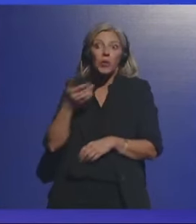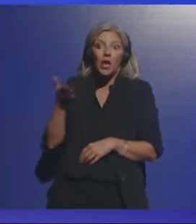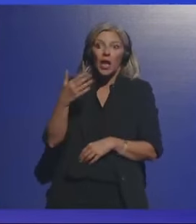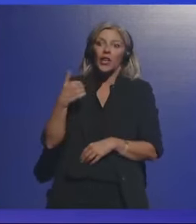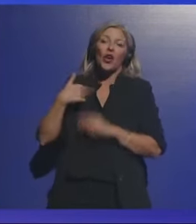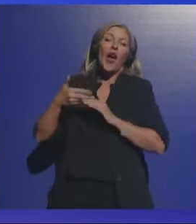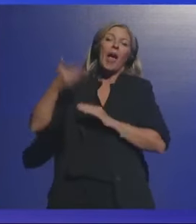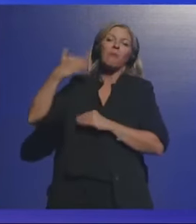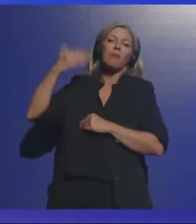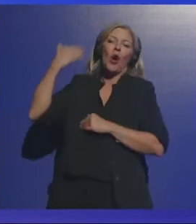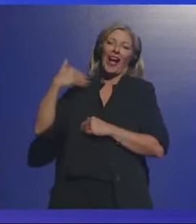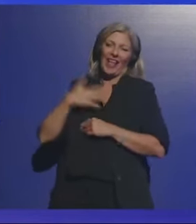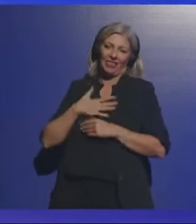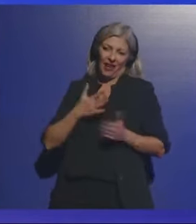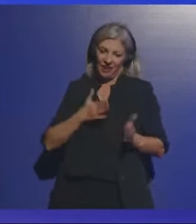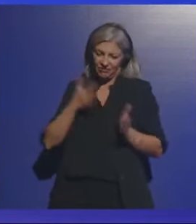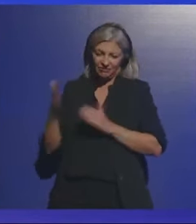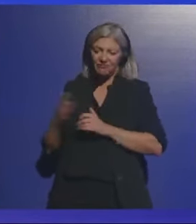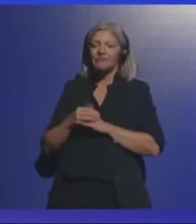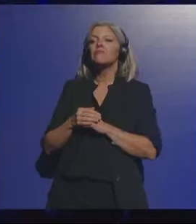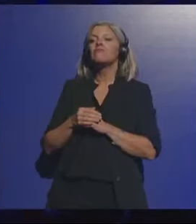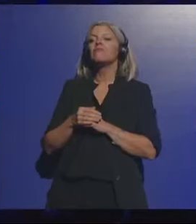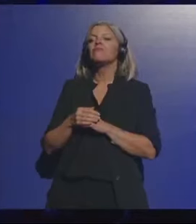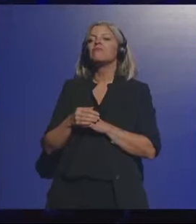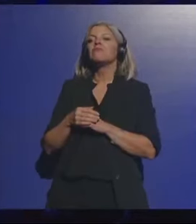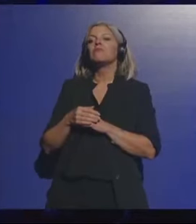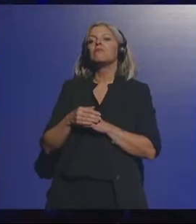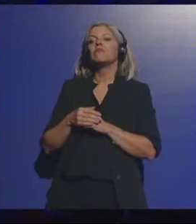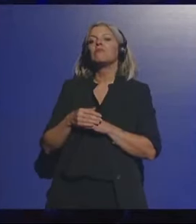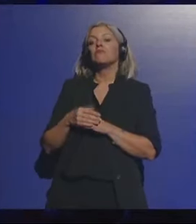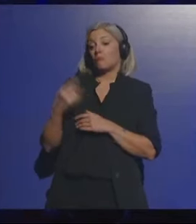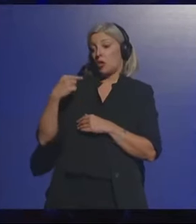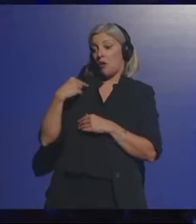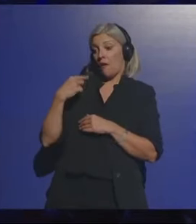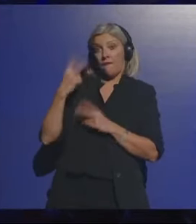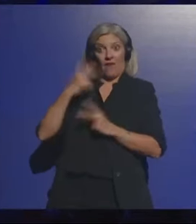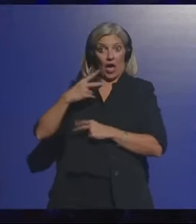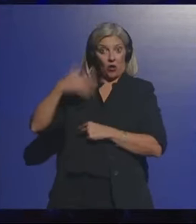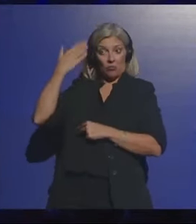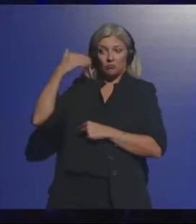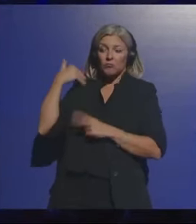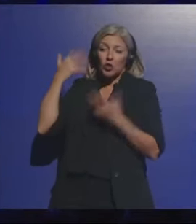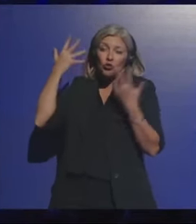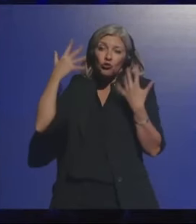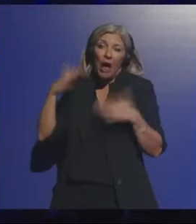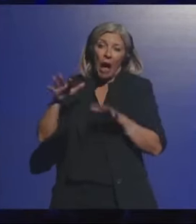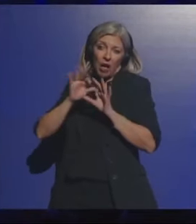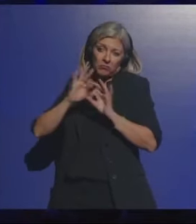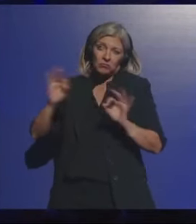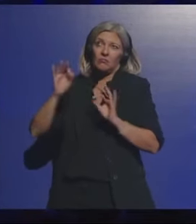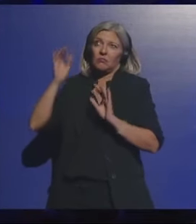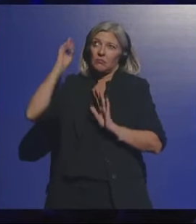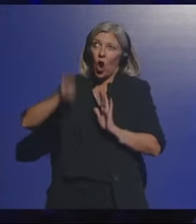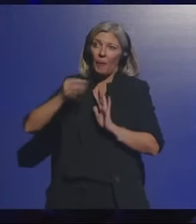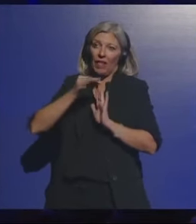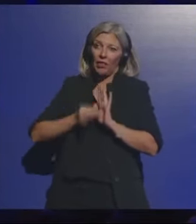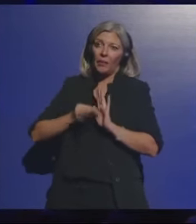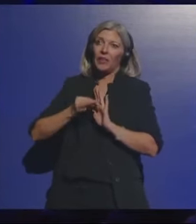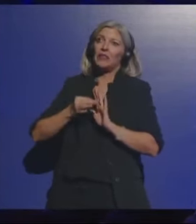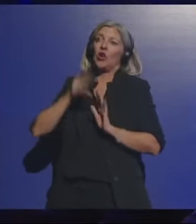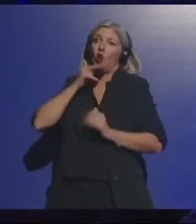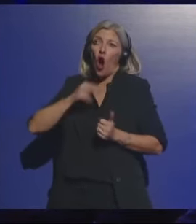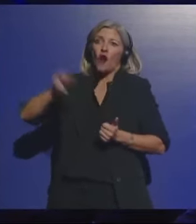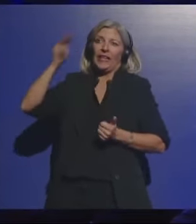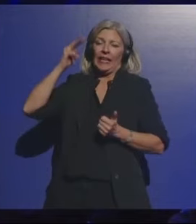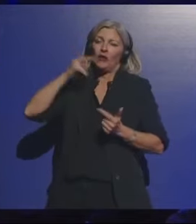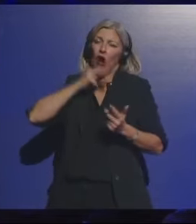da un'altra epoca rispetto a voi e nell'epoca precedente come avevo io questi già c'erano e c'erano già nell'epoca precedente ancora quella dei